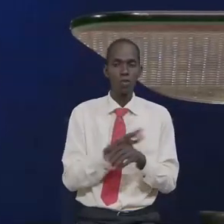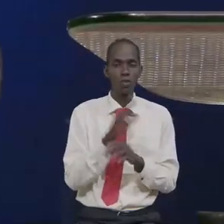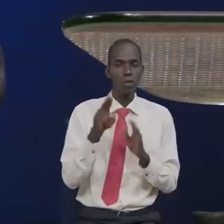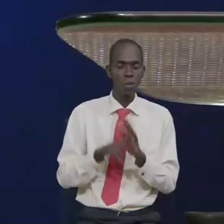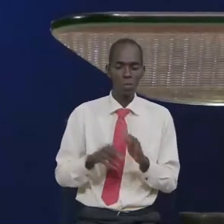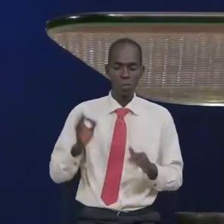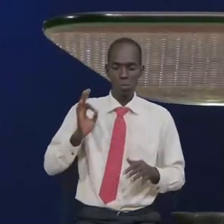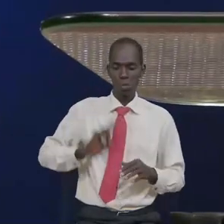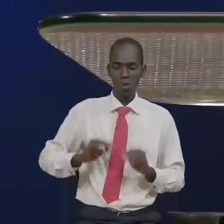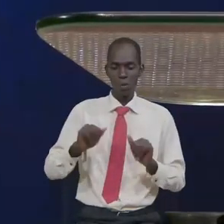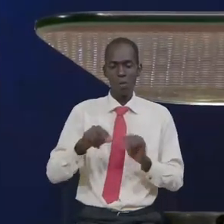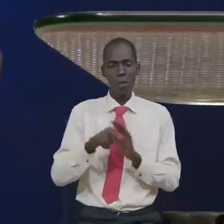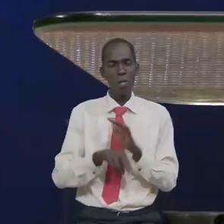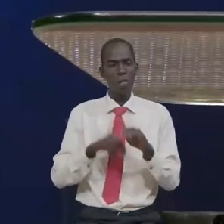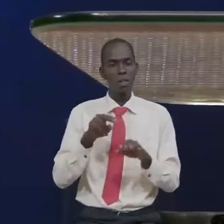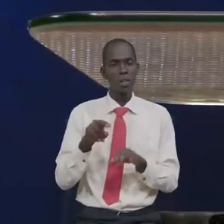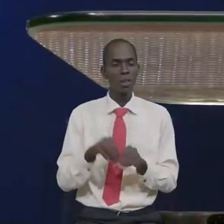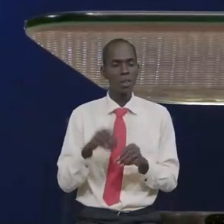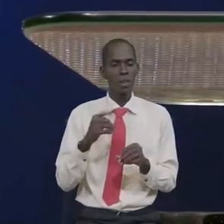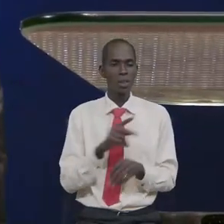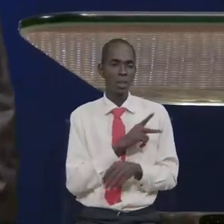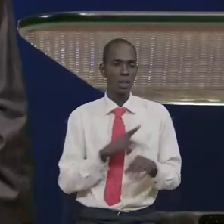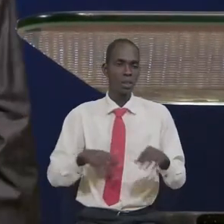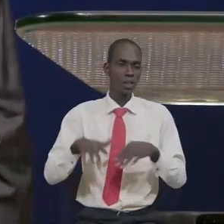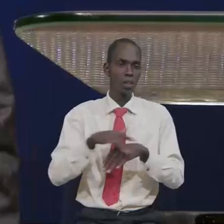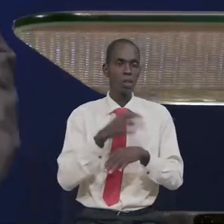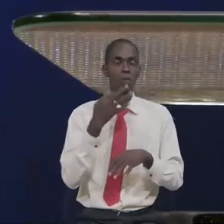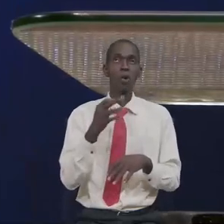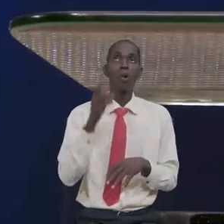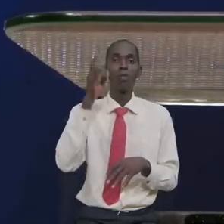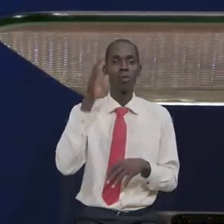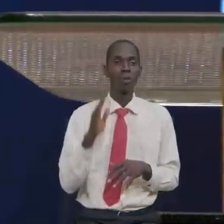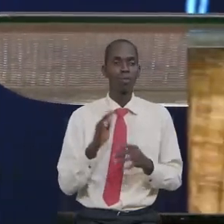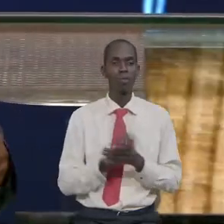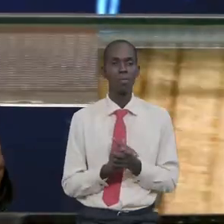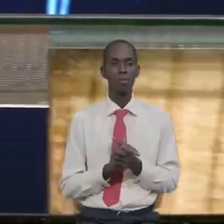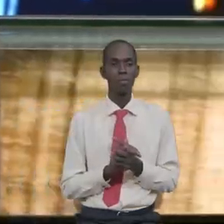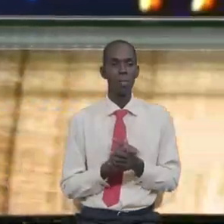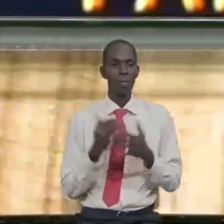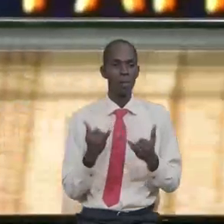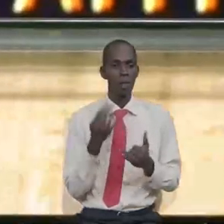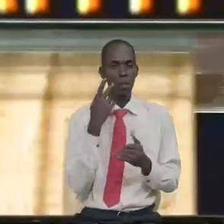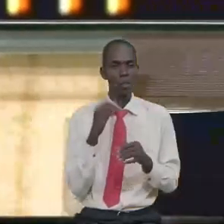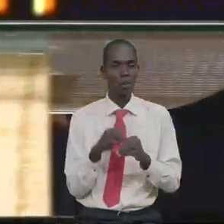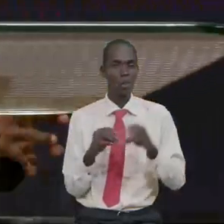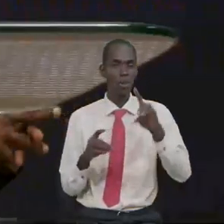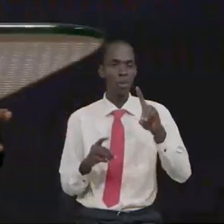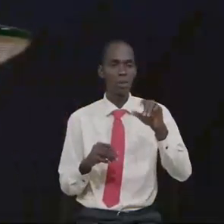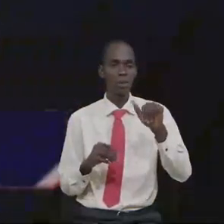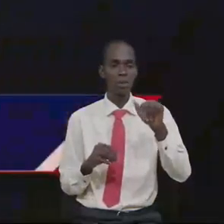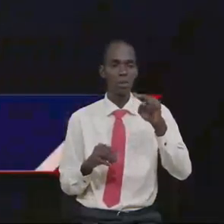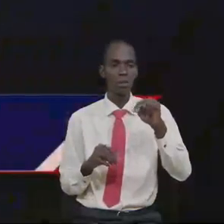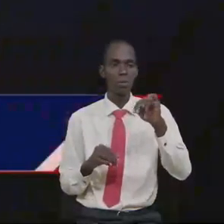pour plus de profit dans le royaume de Dieu et la fructification dans le royaume de Dieu. Nous allons